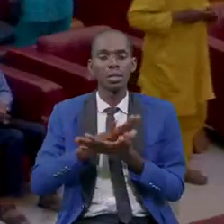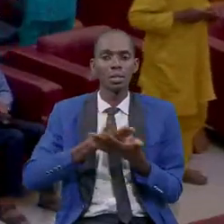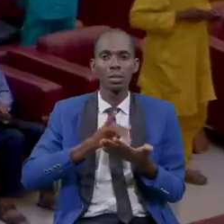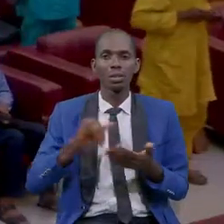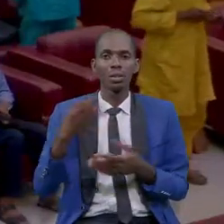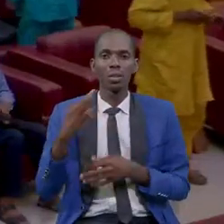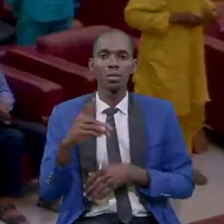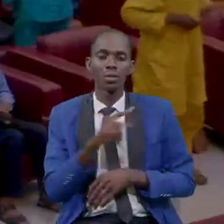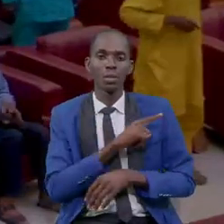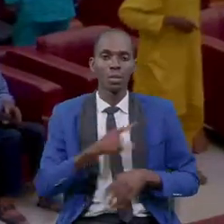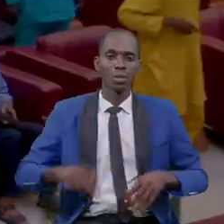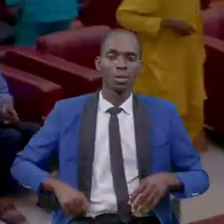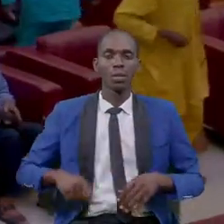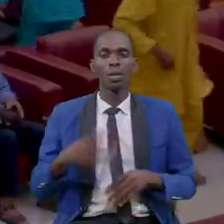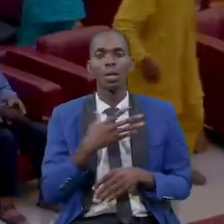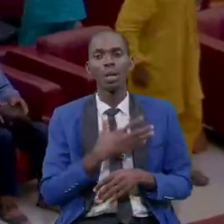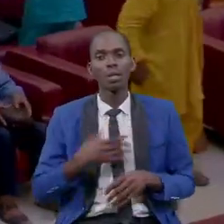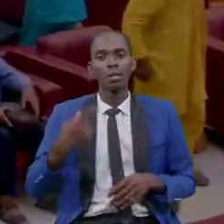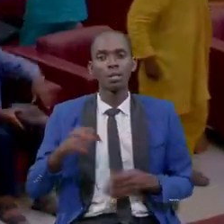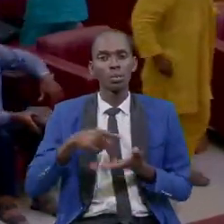Nous devons répondre au Seigneur. Nous voulons